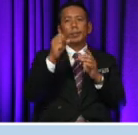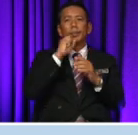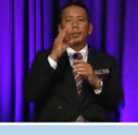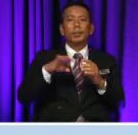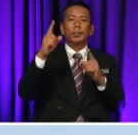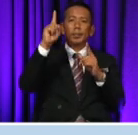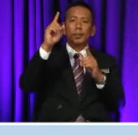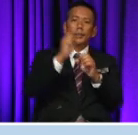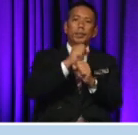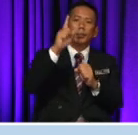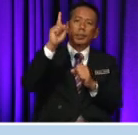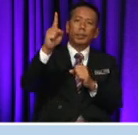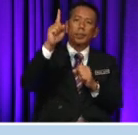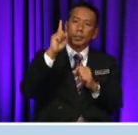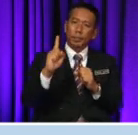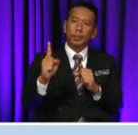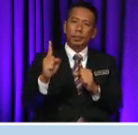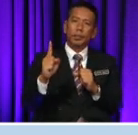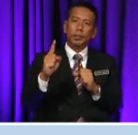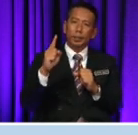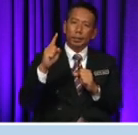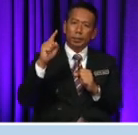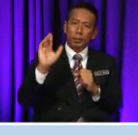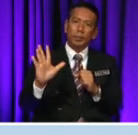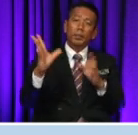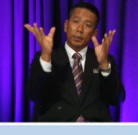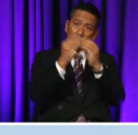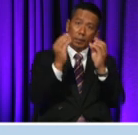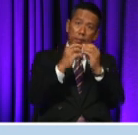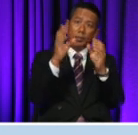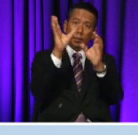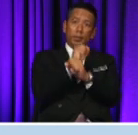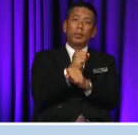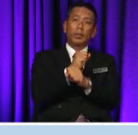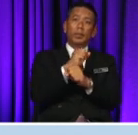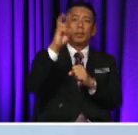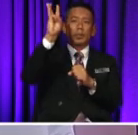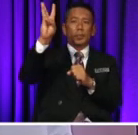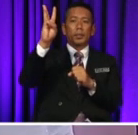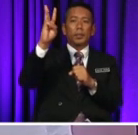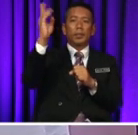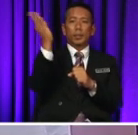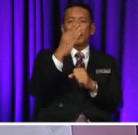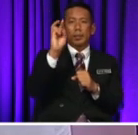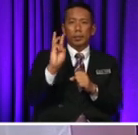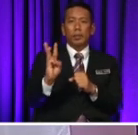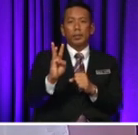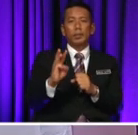dapat satu markah Kak sini syafiqah ada apa 5 markas jumlah keseluruhan adalah 6/6